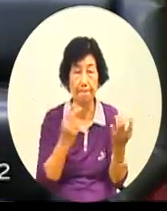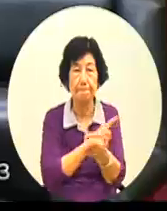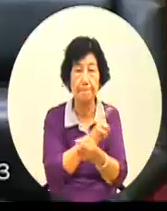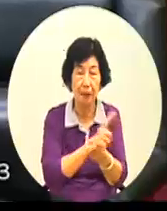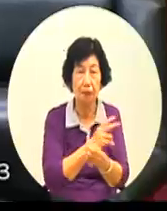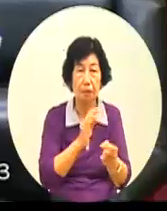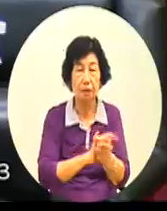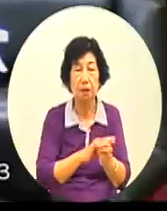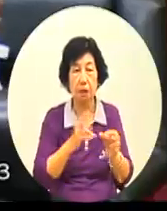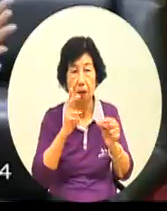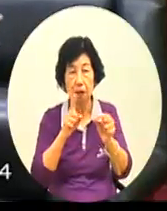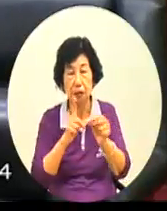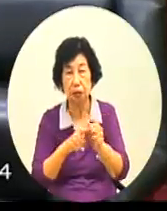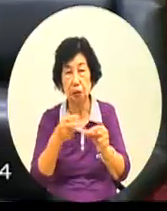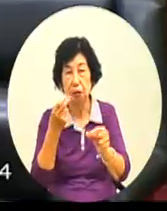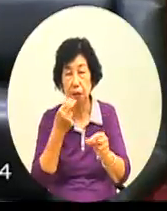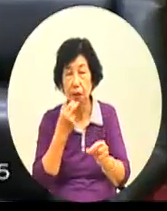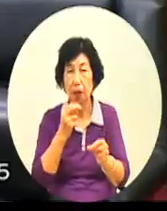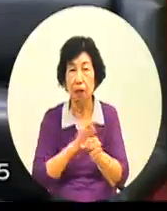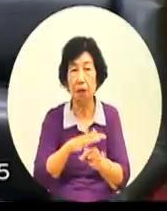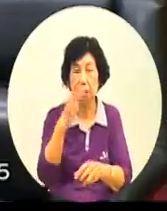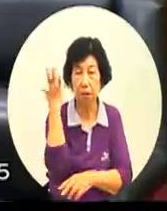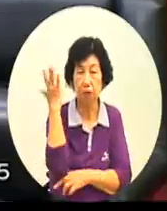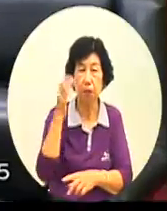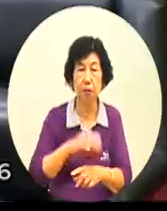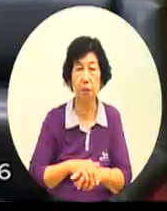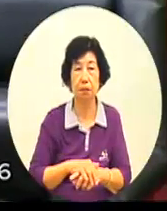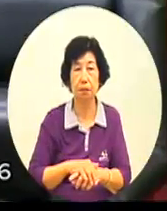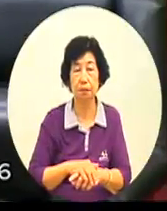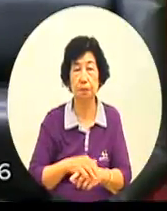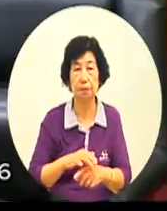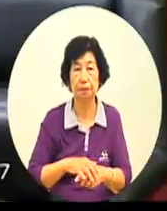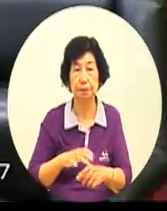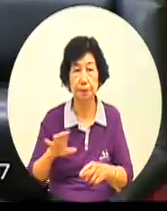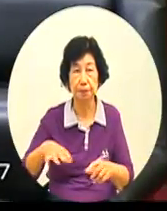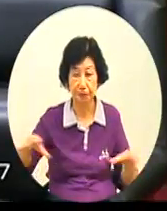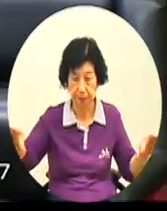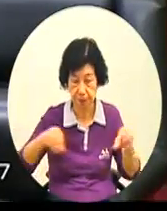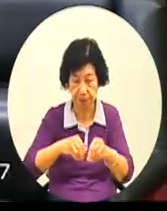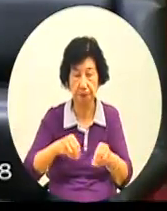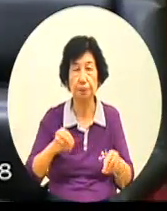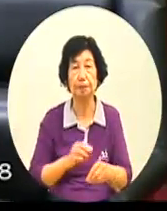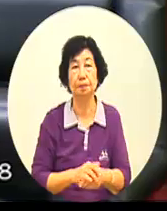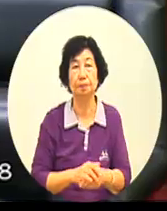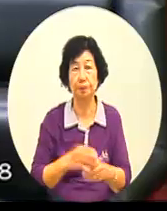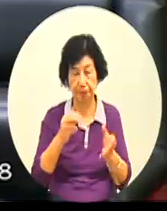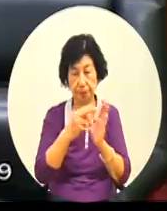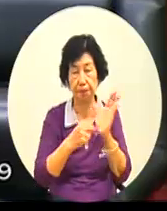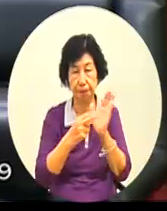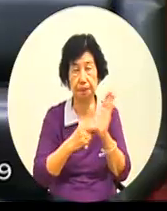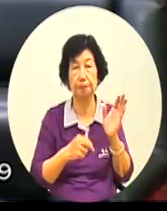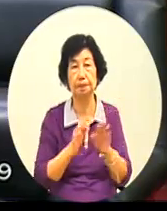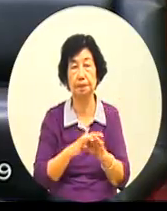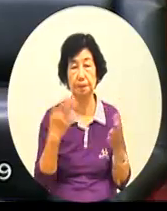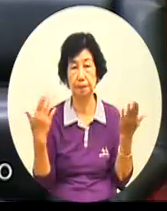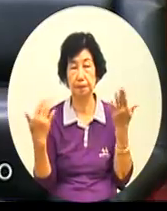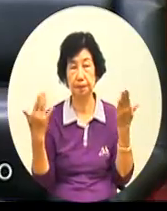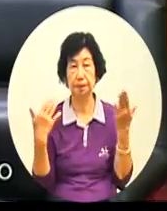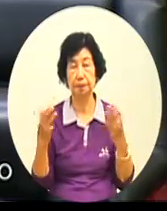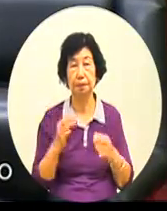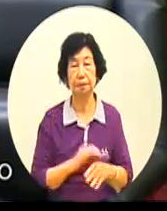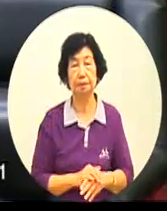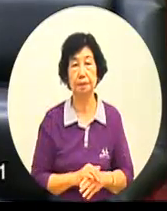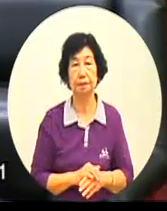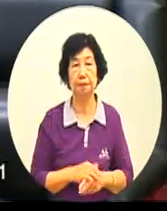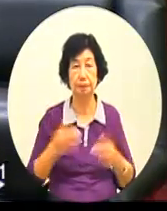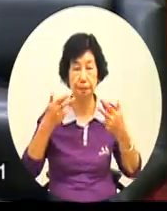边呢，真正全部包括人事费全部。你也一样一并去做这样的一个说明，让我们的原乡呢